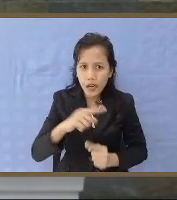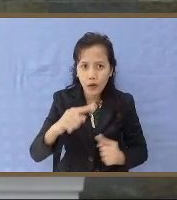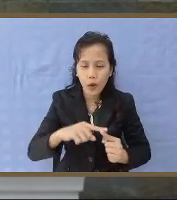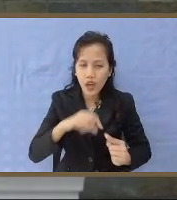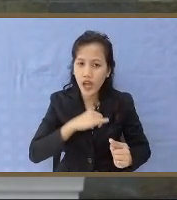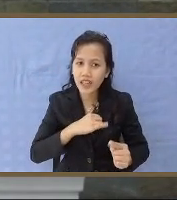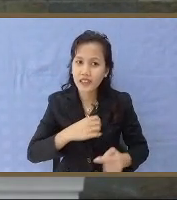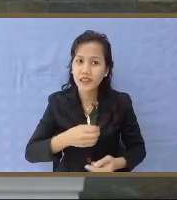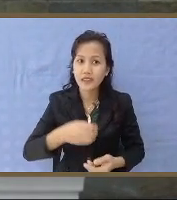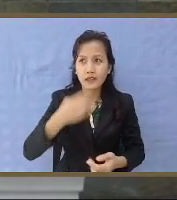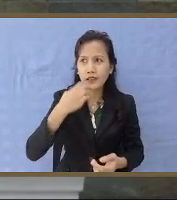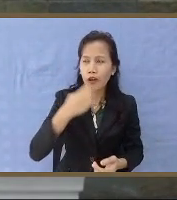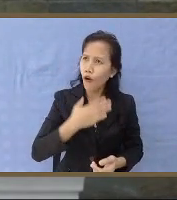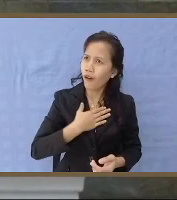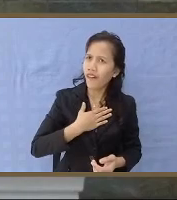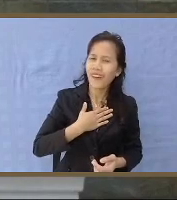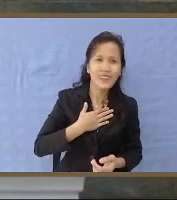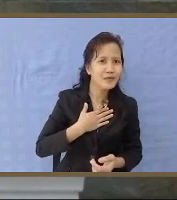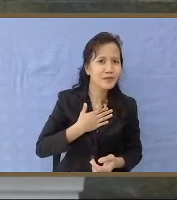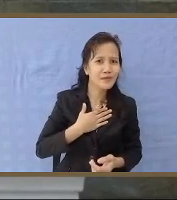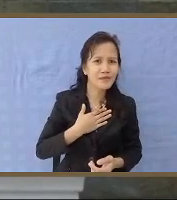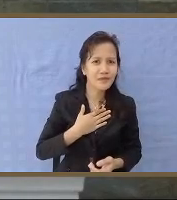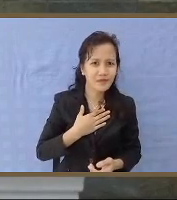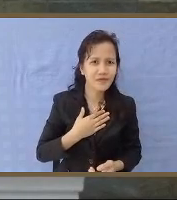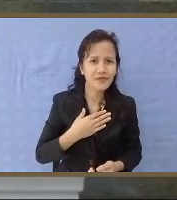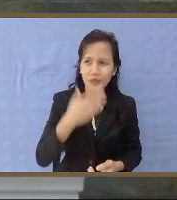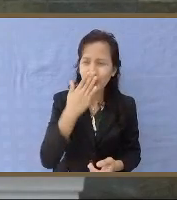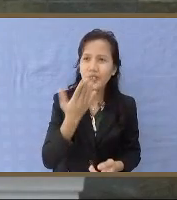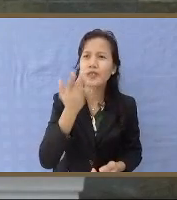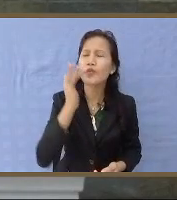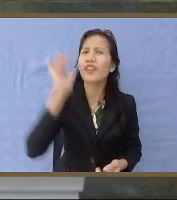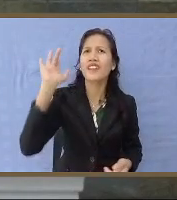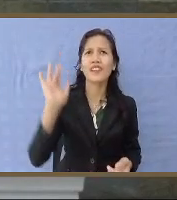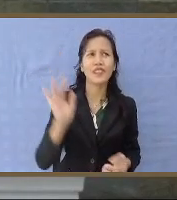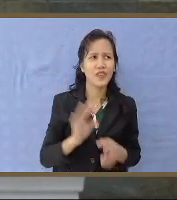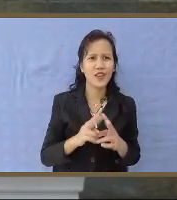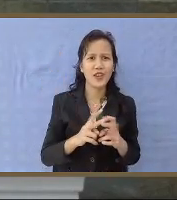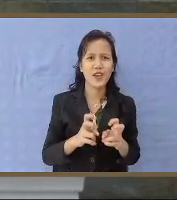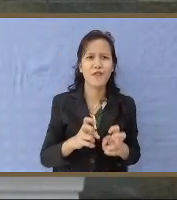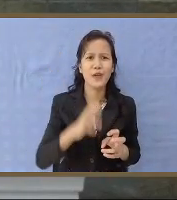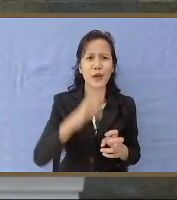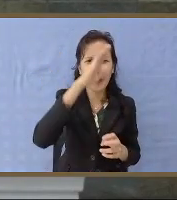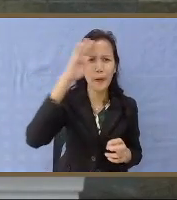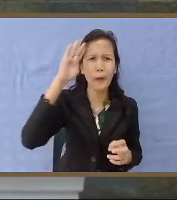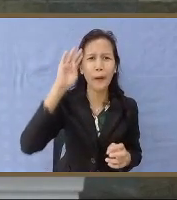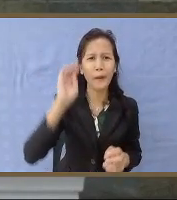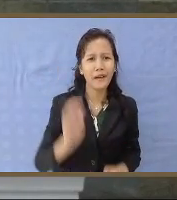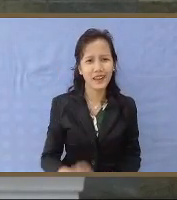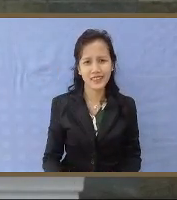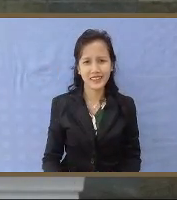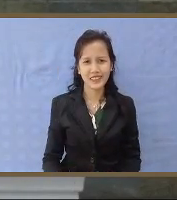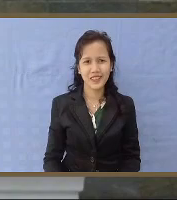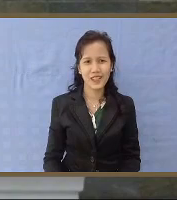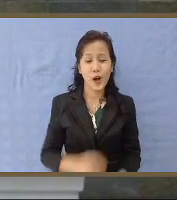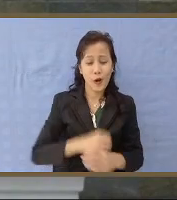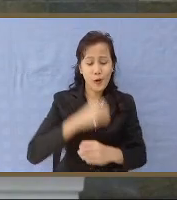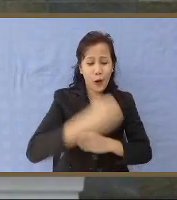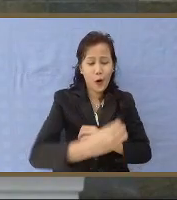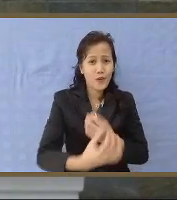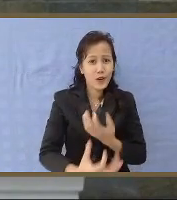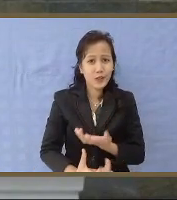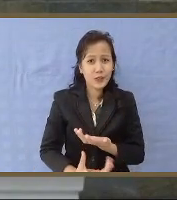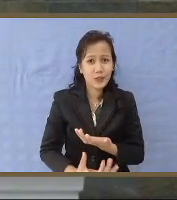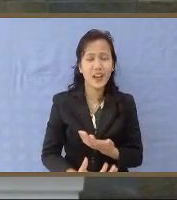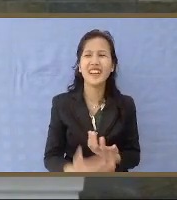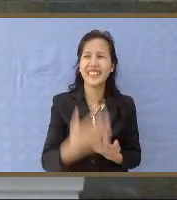sa Panginoon, oops, masarap naman Panginoon, kahit medyo natutunga. Yeah. Kasi alam ko naman, pagka ikaw talaga nagluto Panginoon,